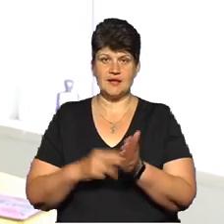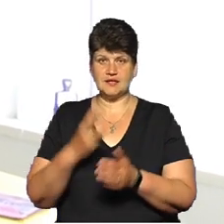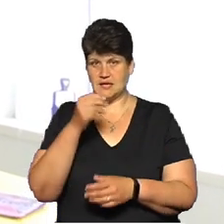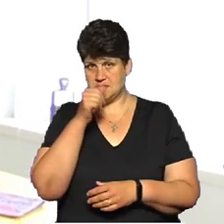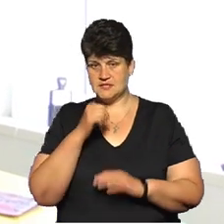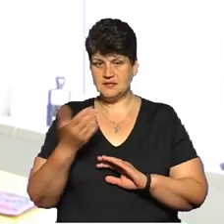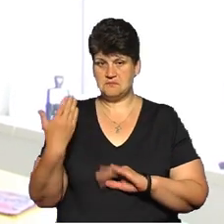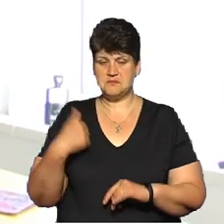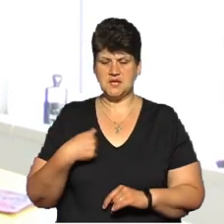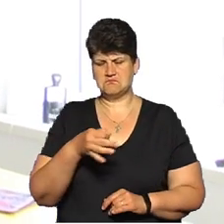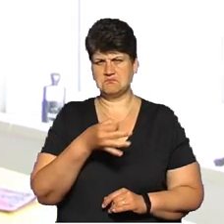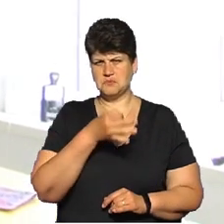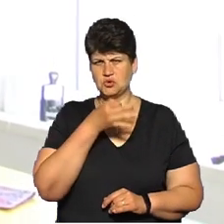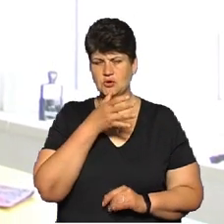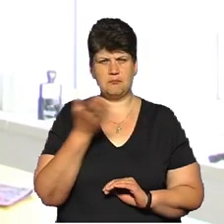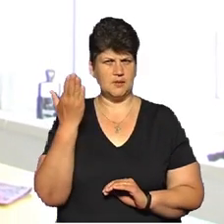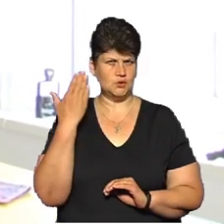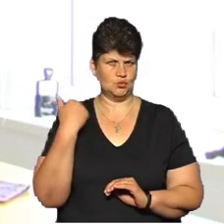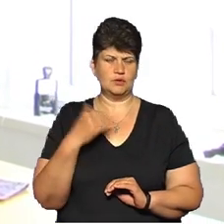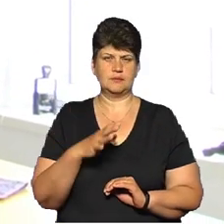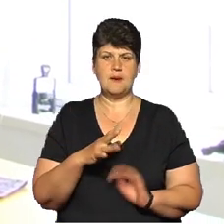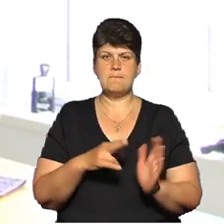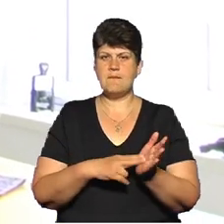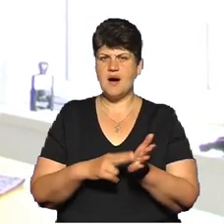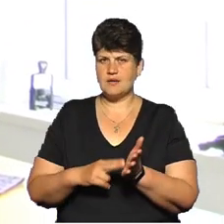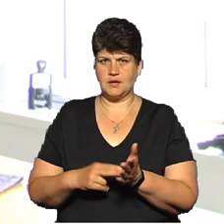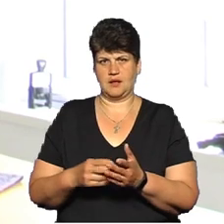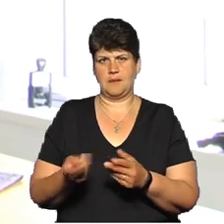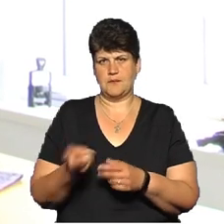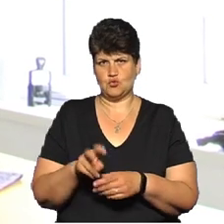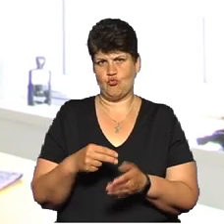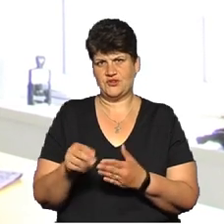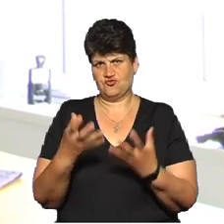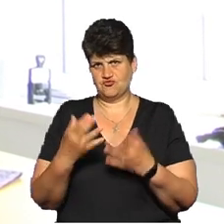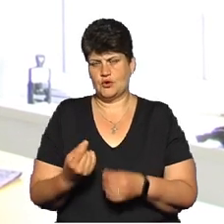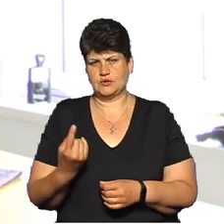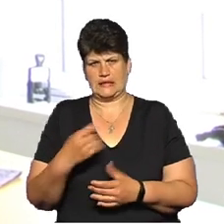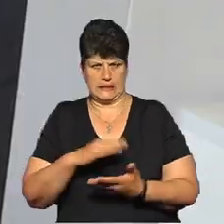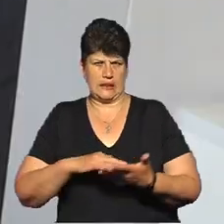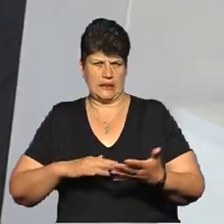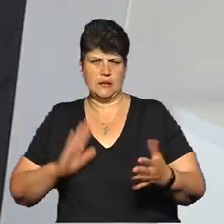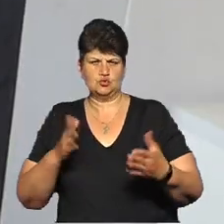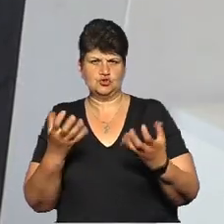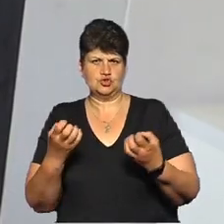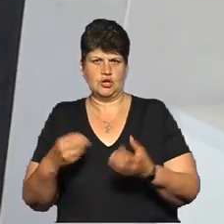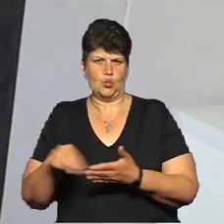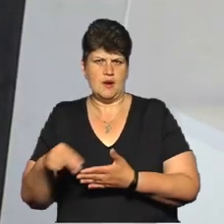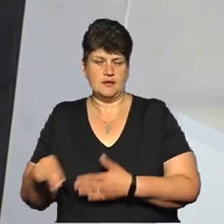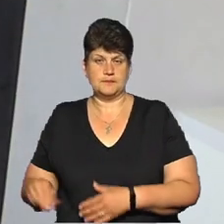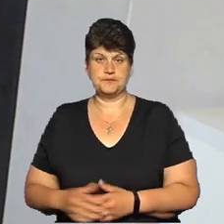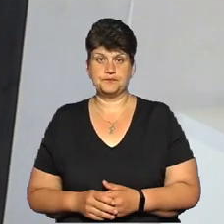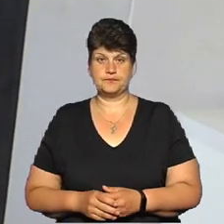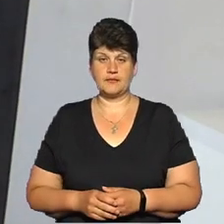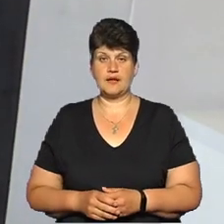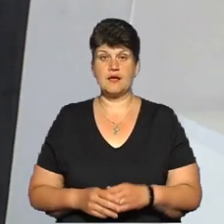сподобались минулі колекції, які були марок, тому прийшов купити ще одну. І думаю, надалі буду приходити їх та купляти. На відміну від